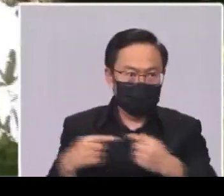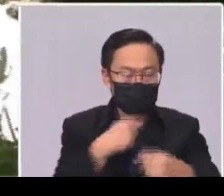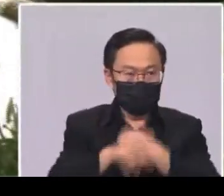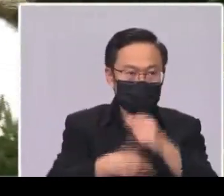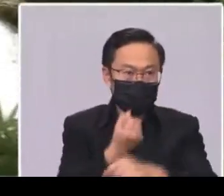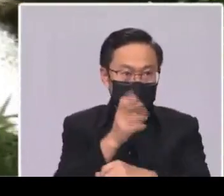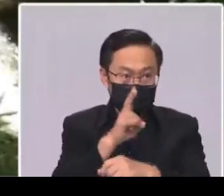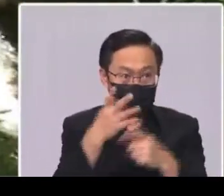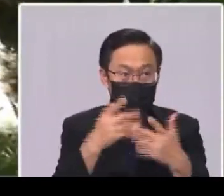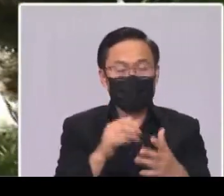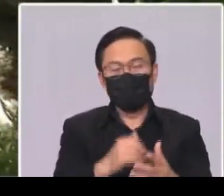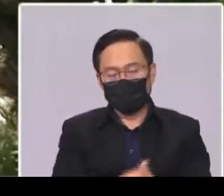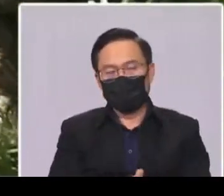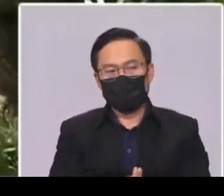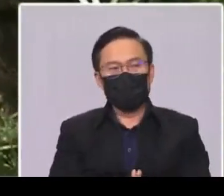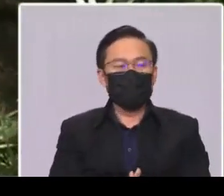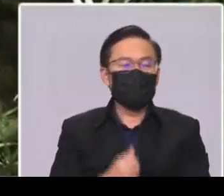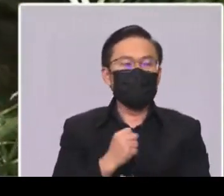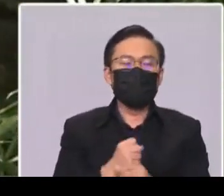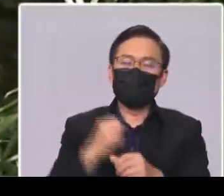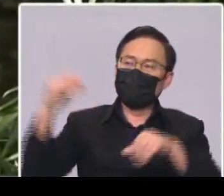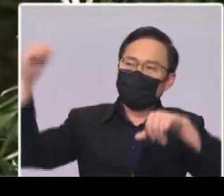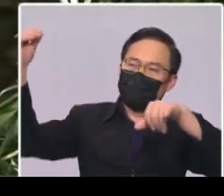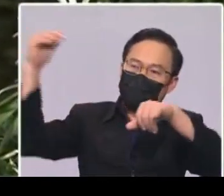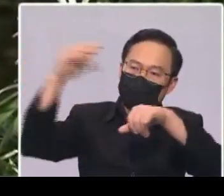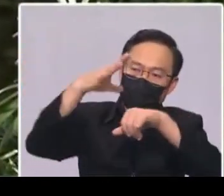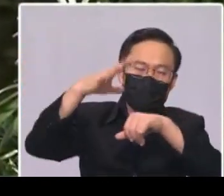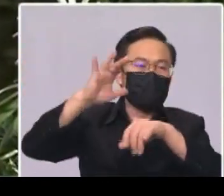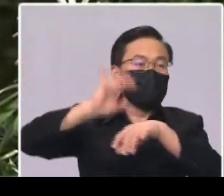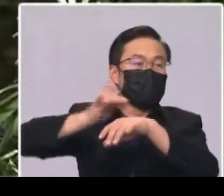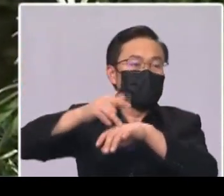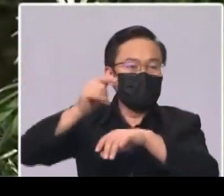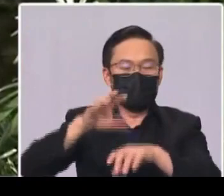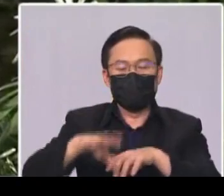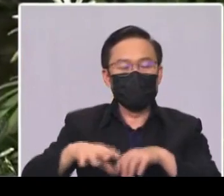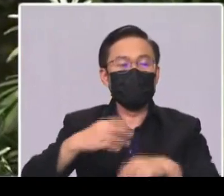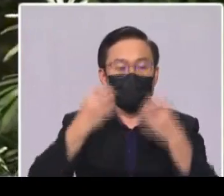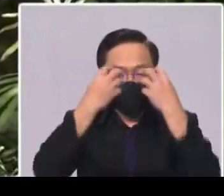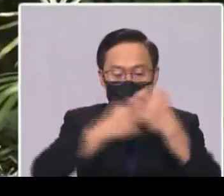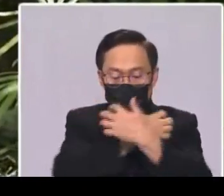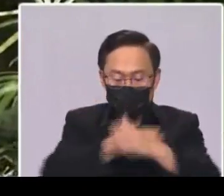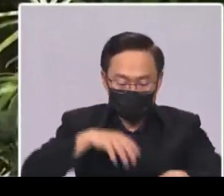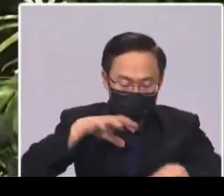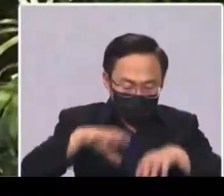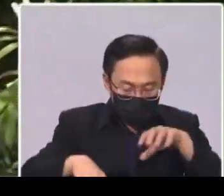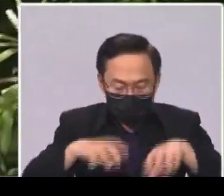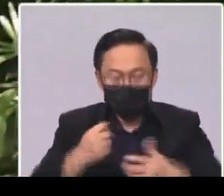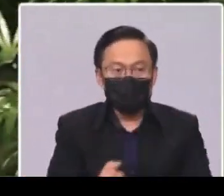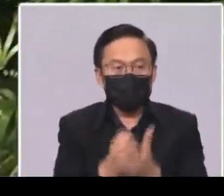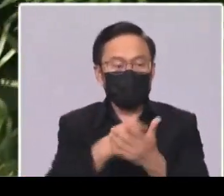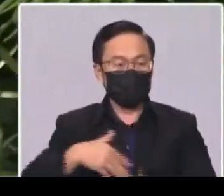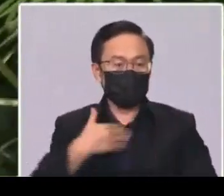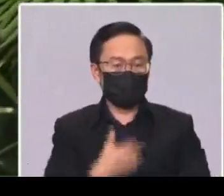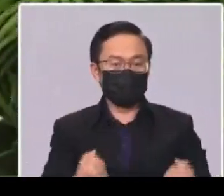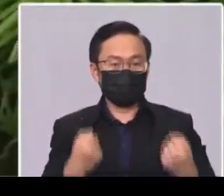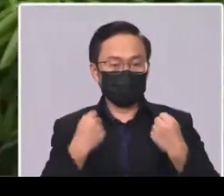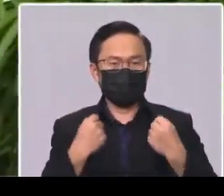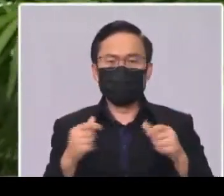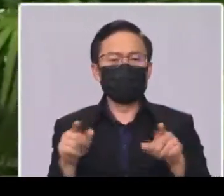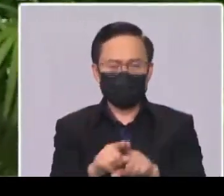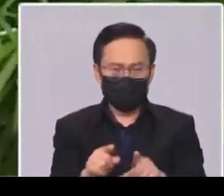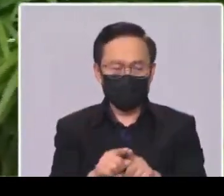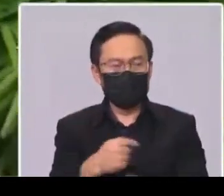การเปลี่ยนบรรยากาศให้มีแพนด้าหลินฮุ่ยเนี่ยออกมารับแสงแดดแล้วก็เดินออกกำลังกายมันทำให้ร่างกายแข็งแรงขึ้นทำให้ใจมันมีความสุขค่ะคุณผู้ชมนะ